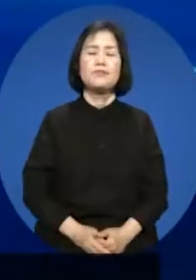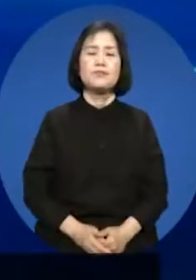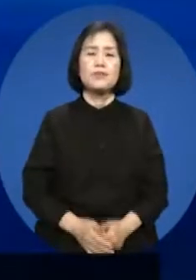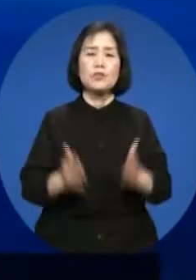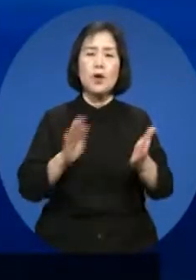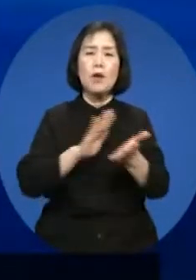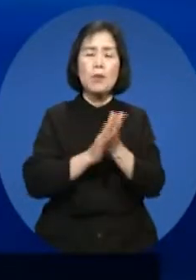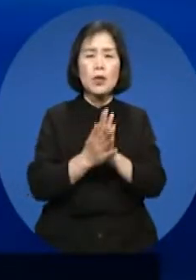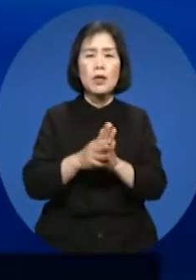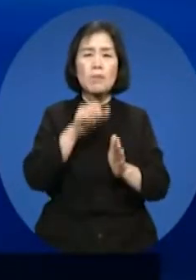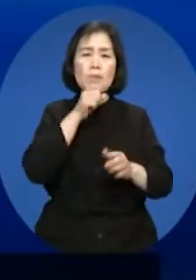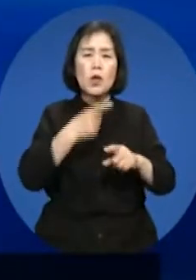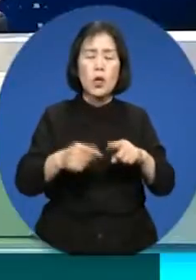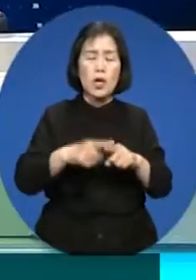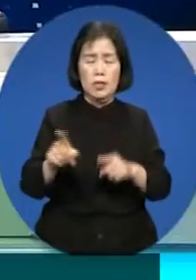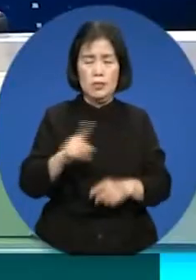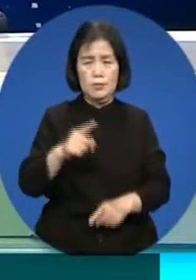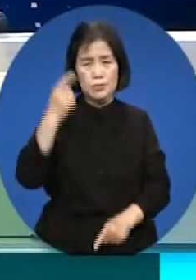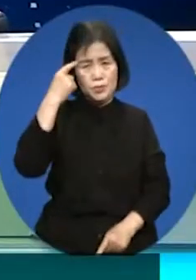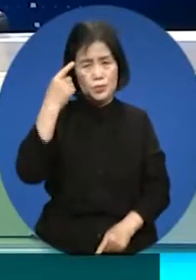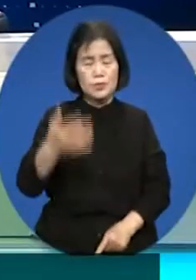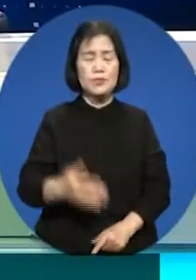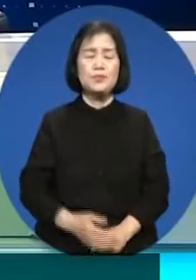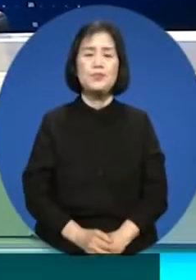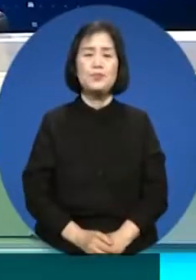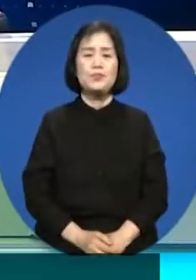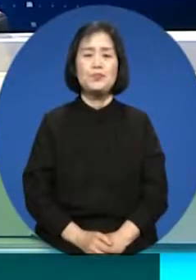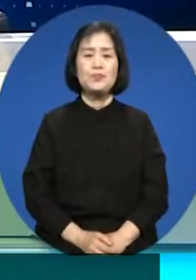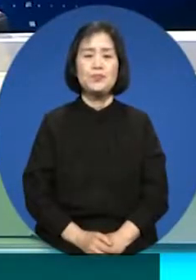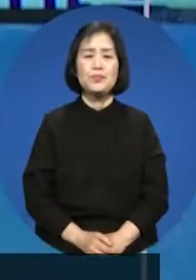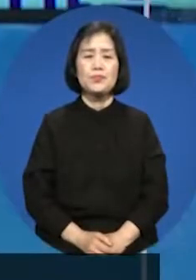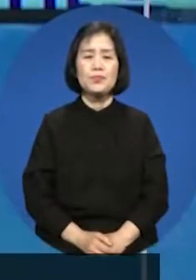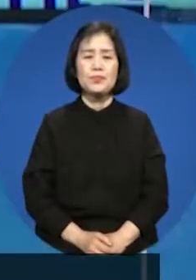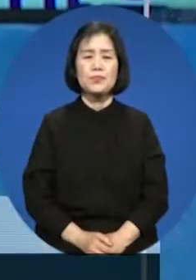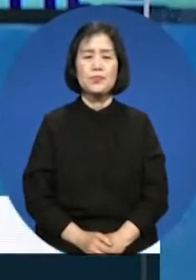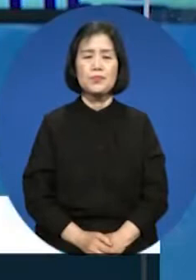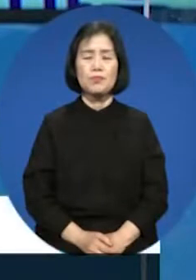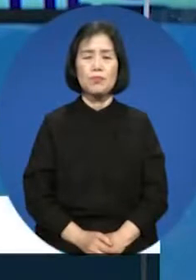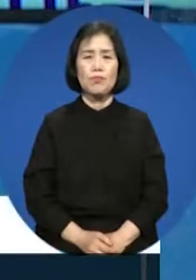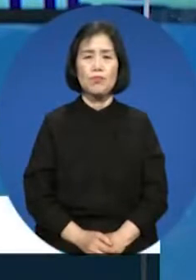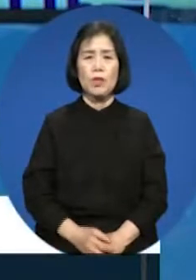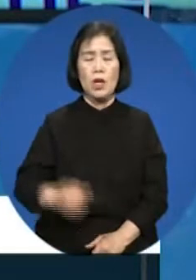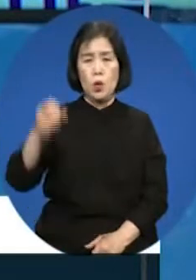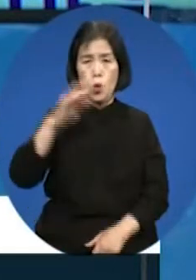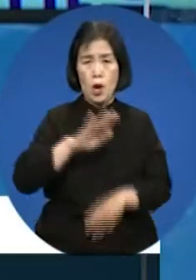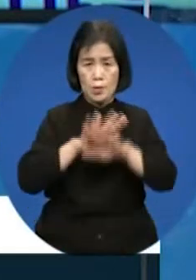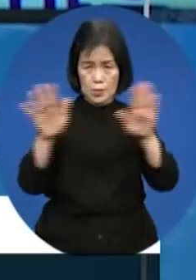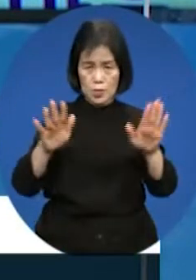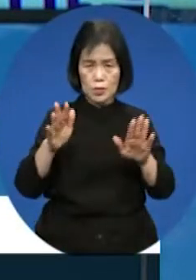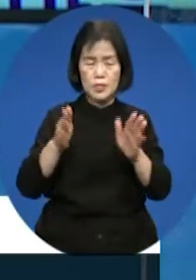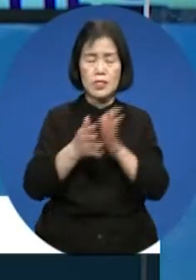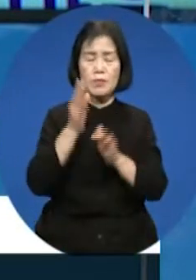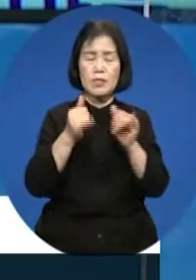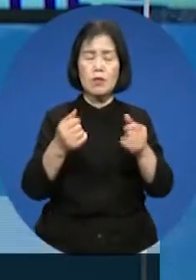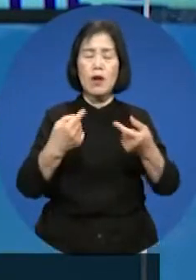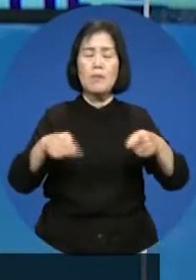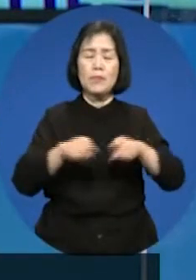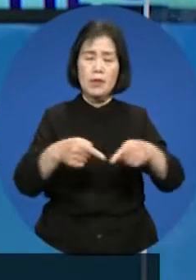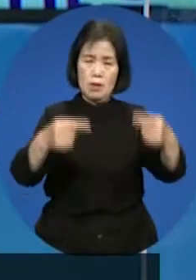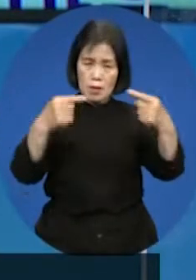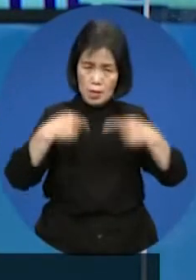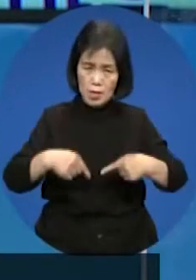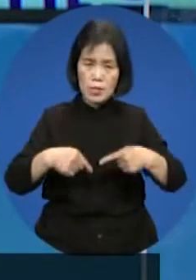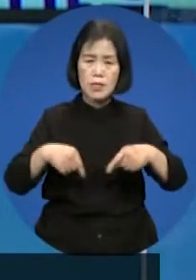변화 어떻게 평가를 하시는지 궁금합니다. 네, 또 시민들과 함께하는 참여 행정을